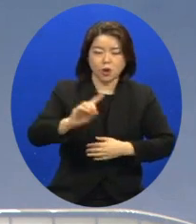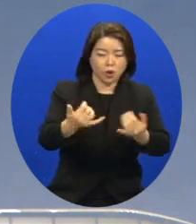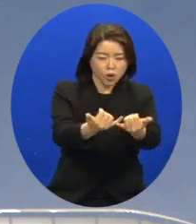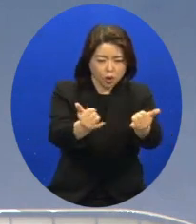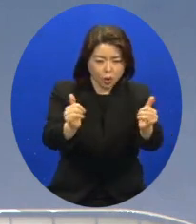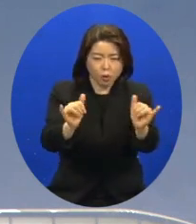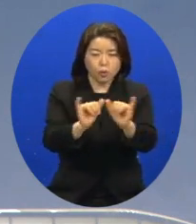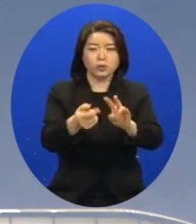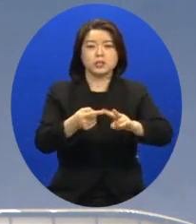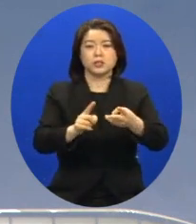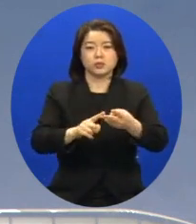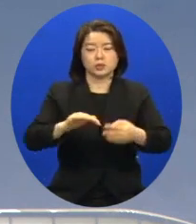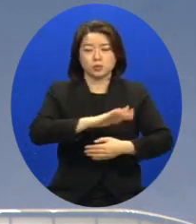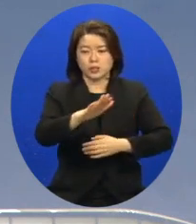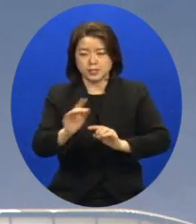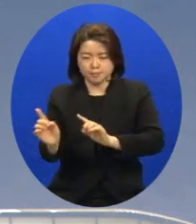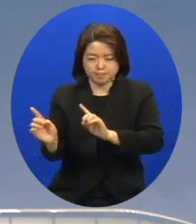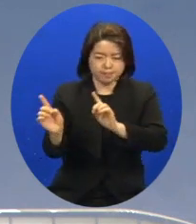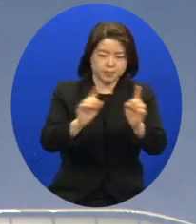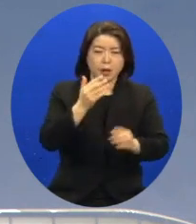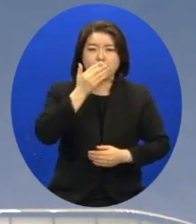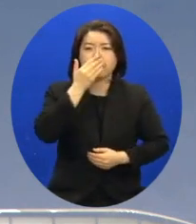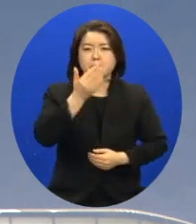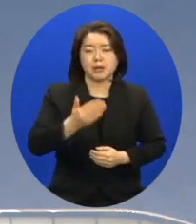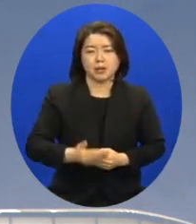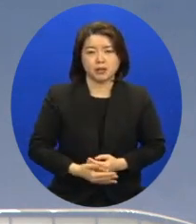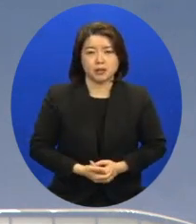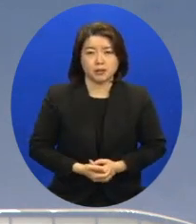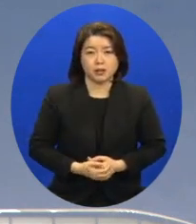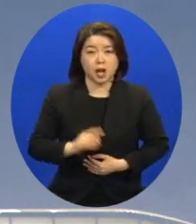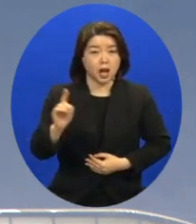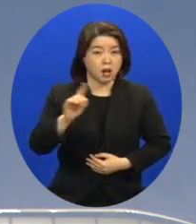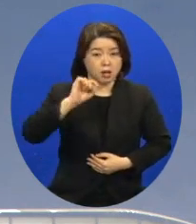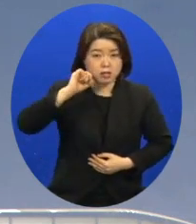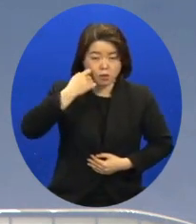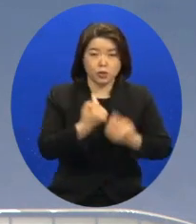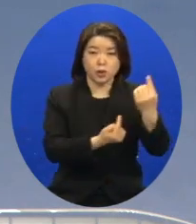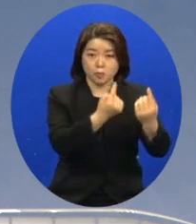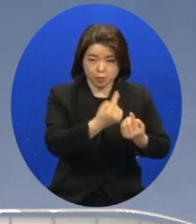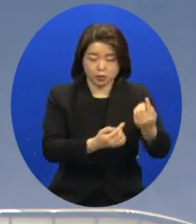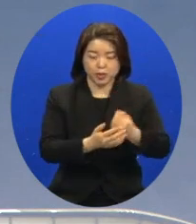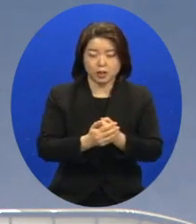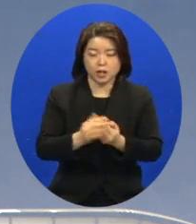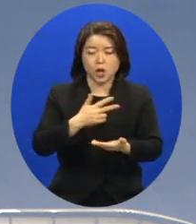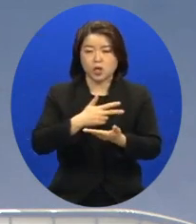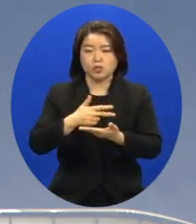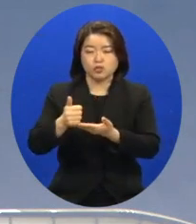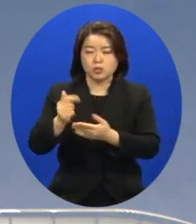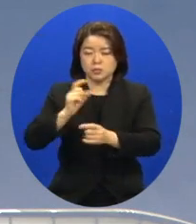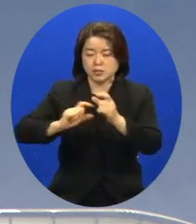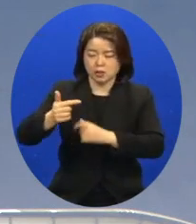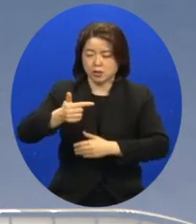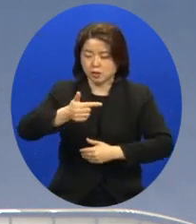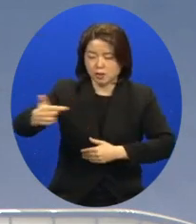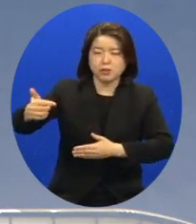공동체든지 우리는 살려낼 수 있습니다. 어떤 어려움보다도 우리 주님은 더 크신